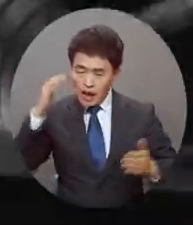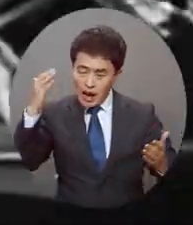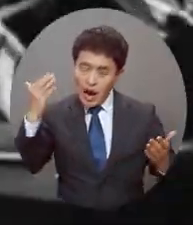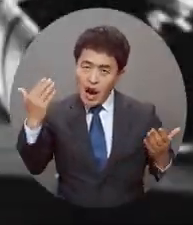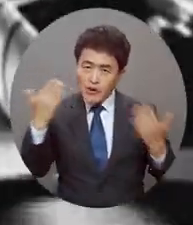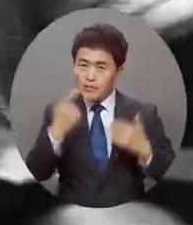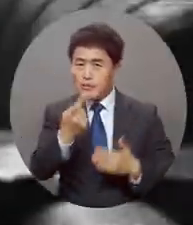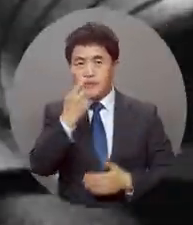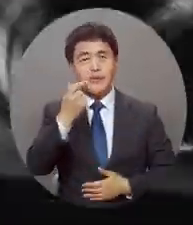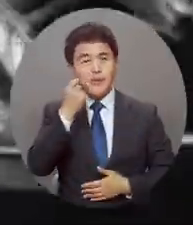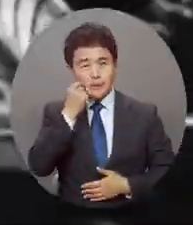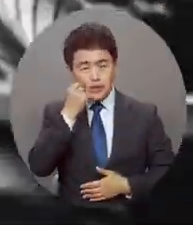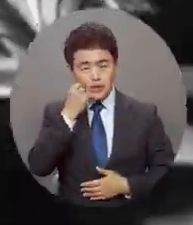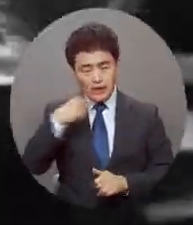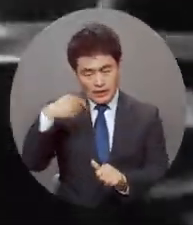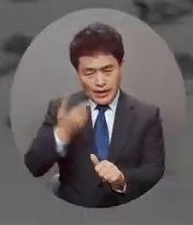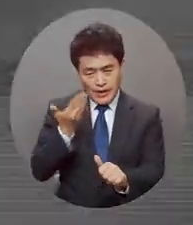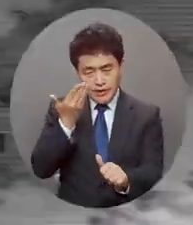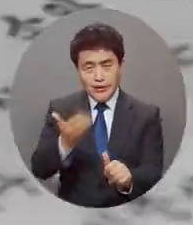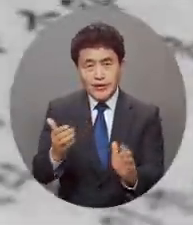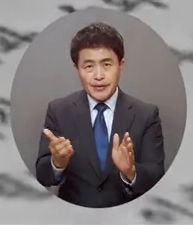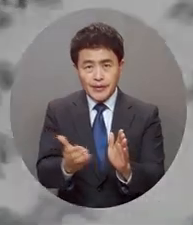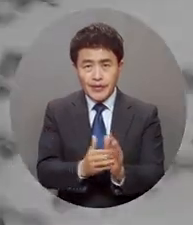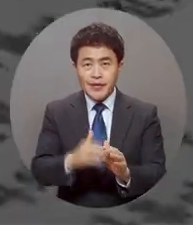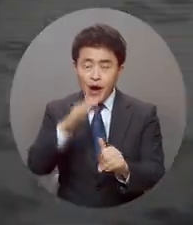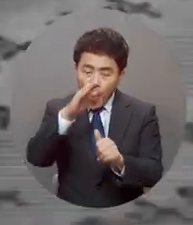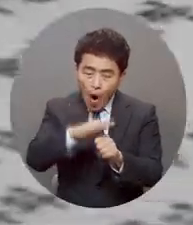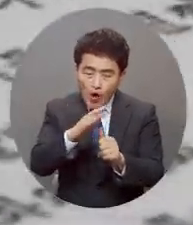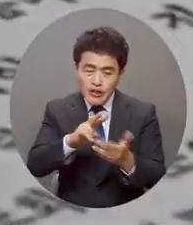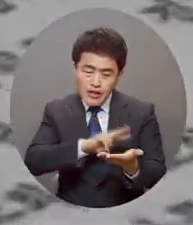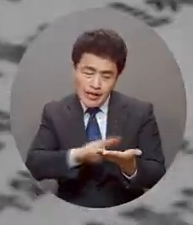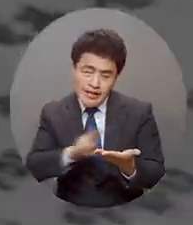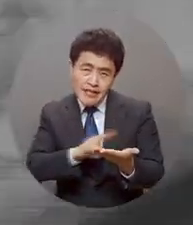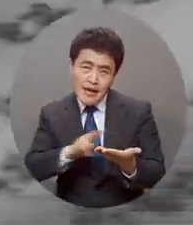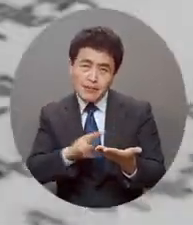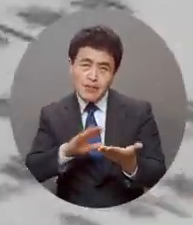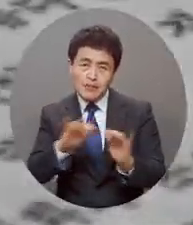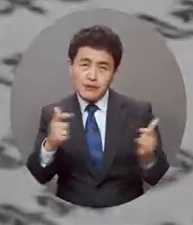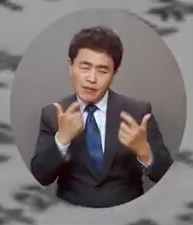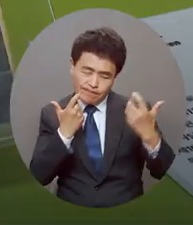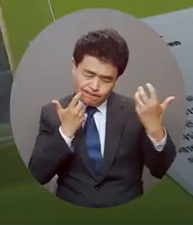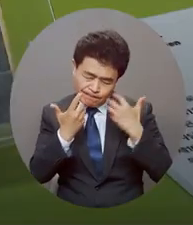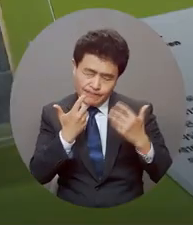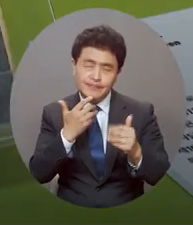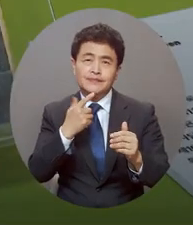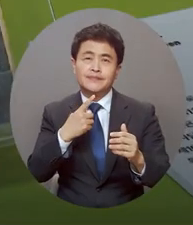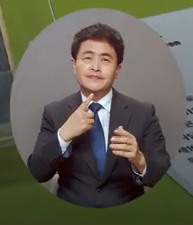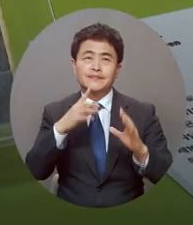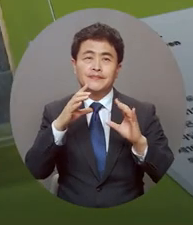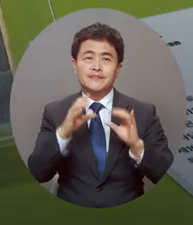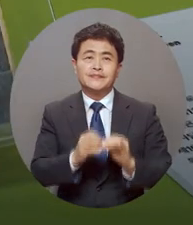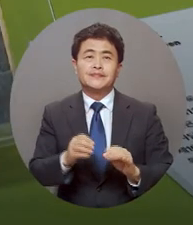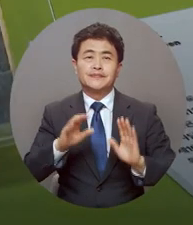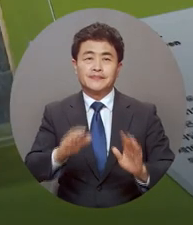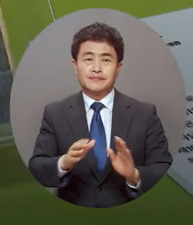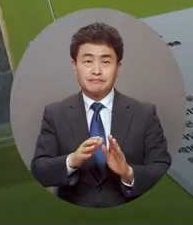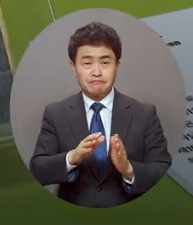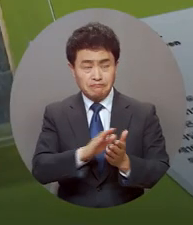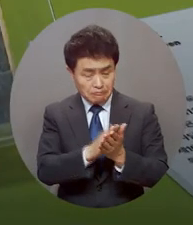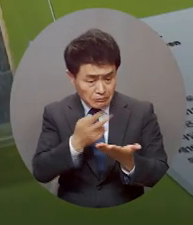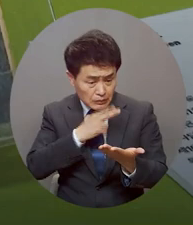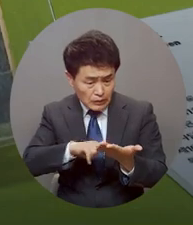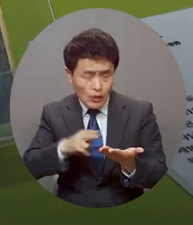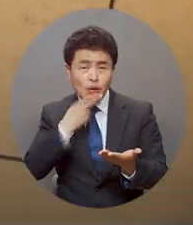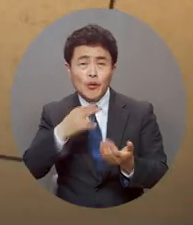배울 수 없는 걸 가르쳐주는 어린이의 잡지로 전폭적인 지지를 받았습니다. 교재들이 없는 시기에 이